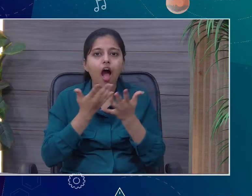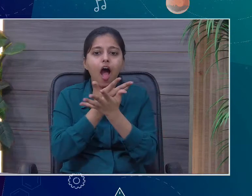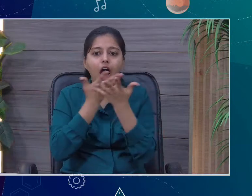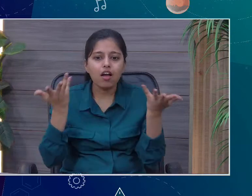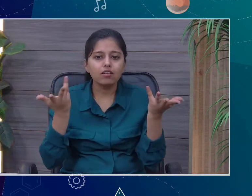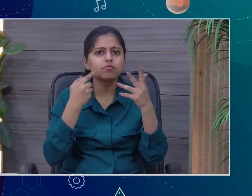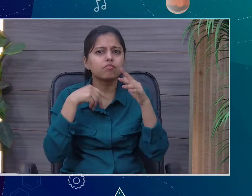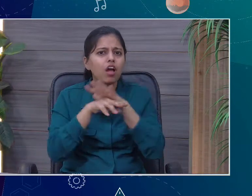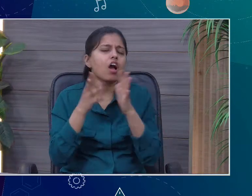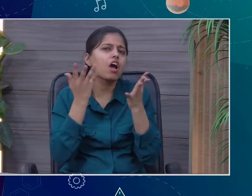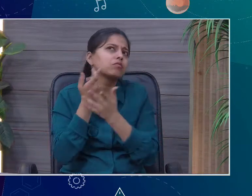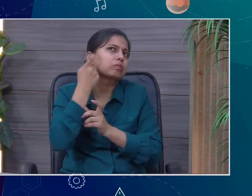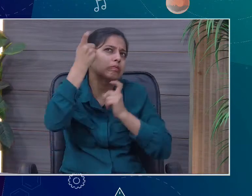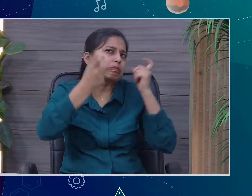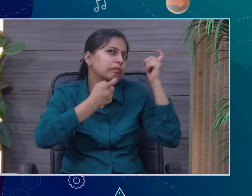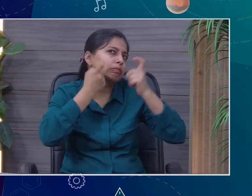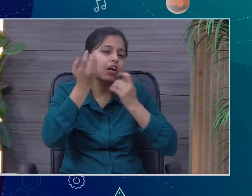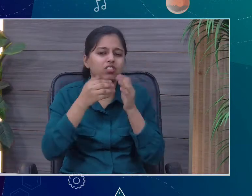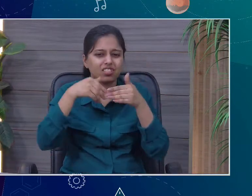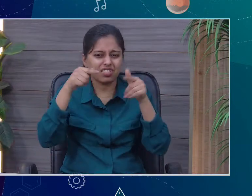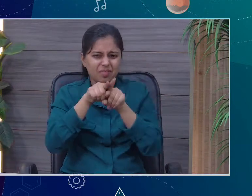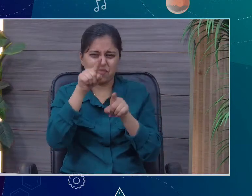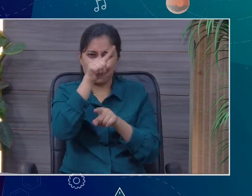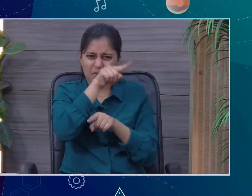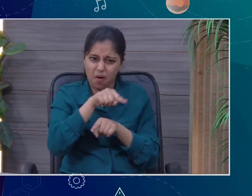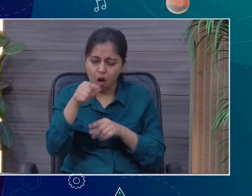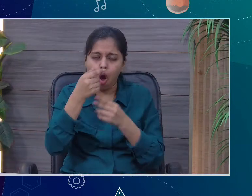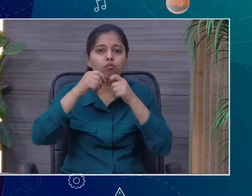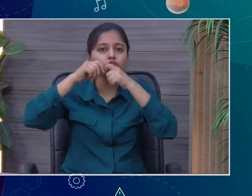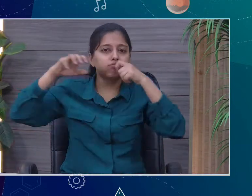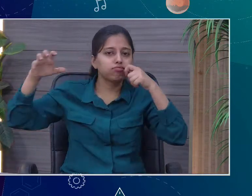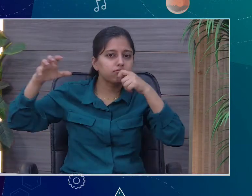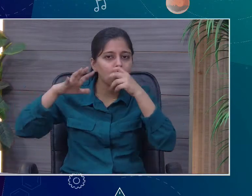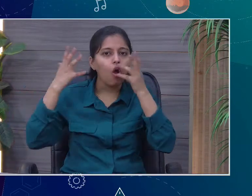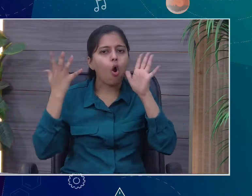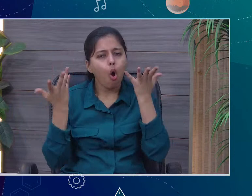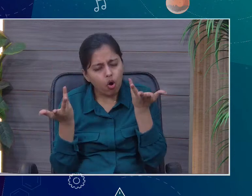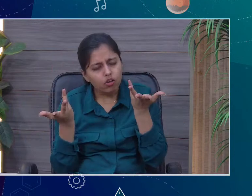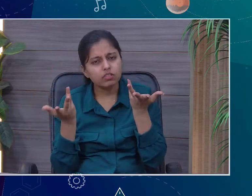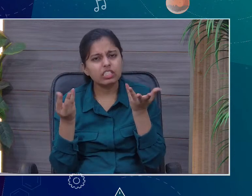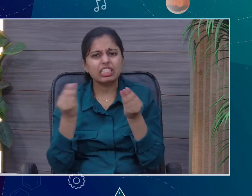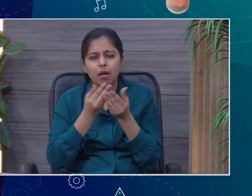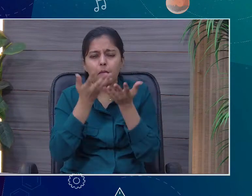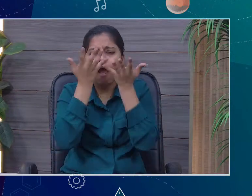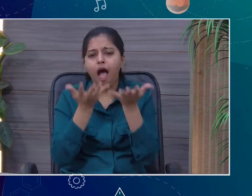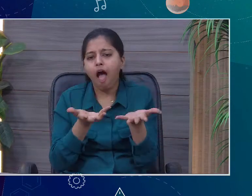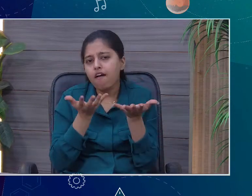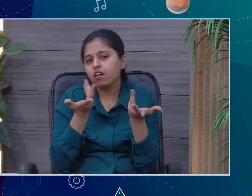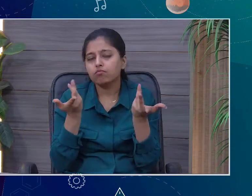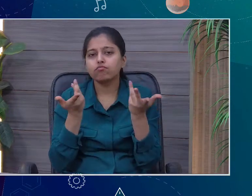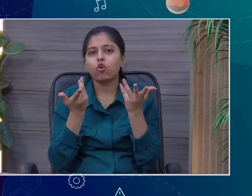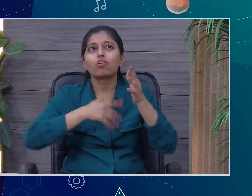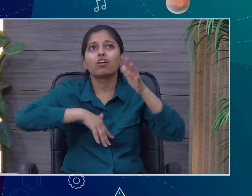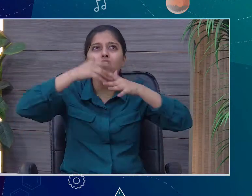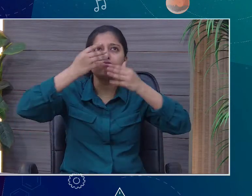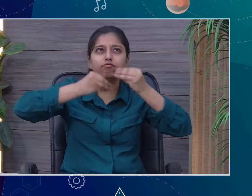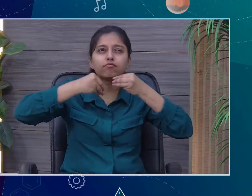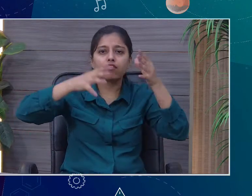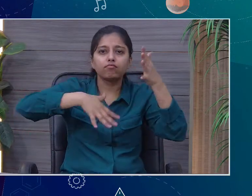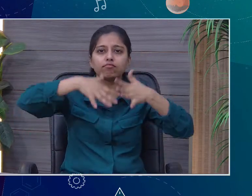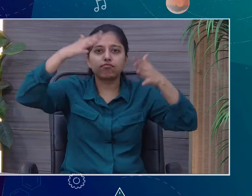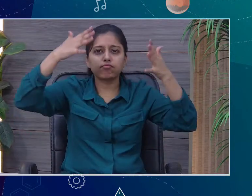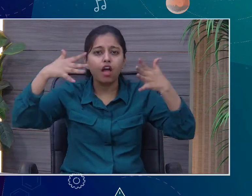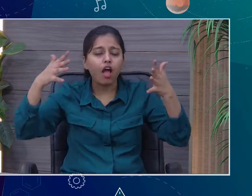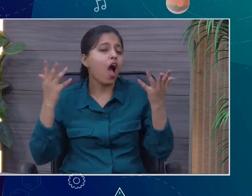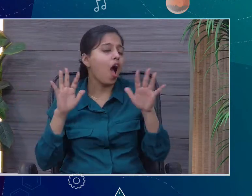की ये shadow हो सकती है. अच्छा, कुछ गोल गोल है, कुछ गुब्बारे जैसा है, या कुछ हल्का है, हवा में उड़ाते हैं.